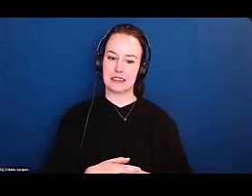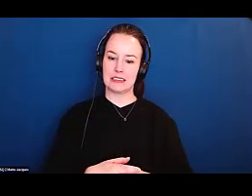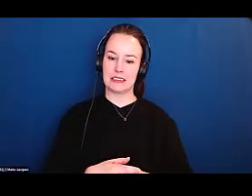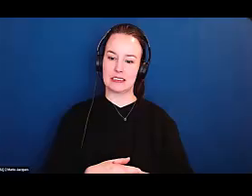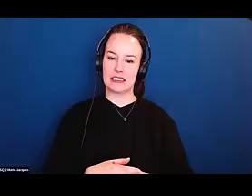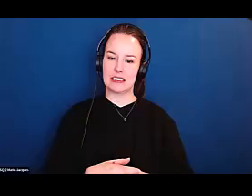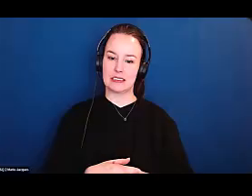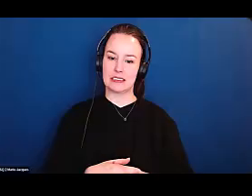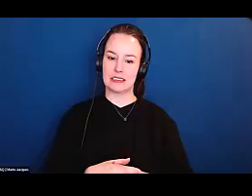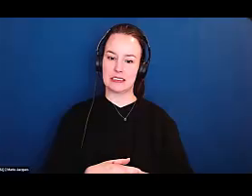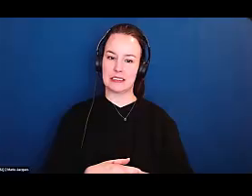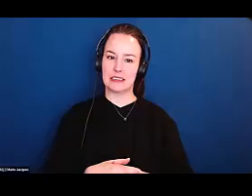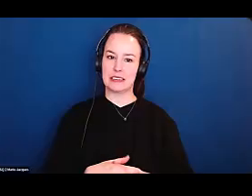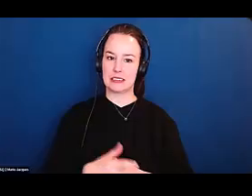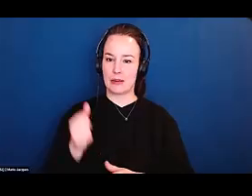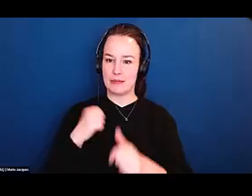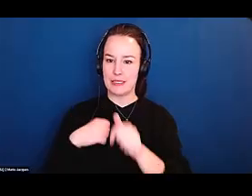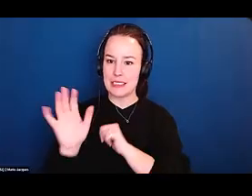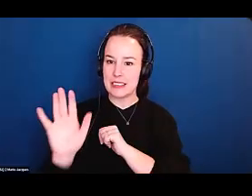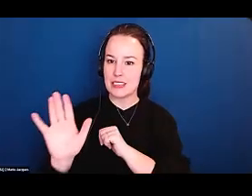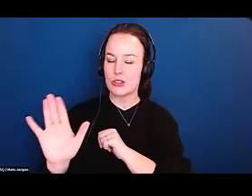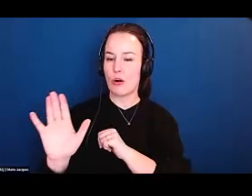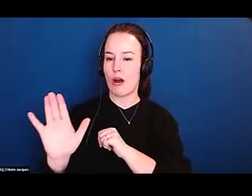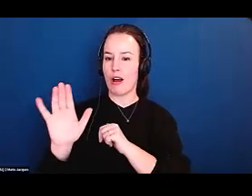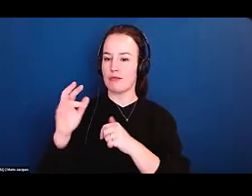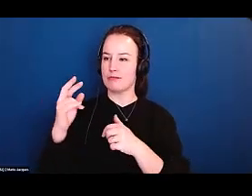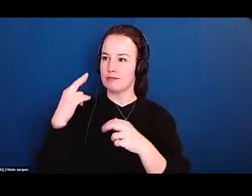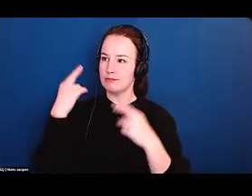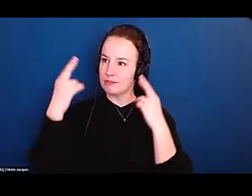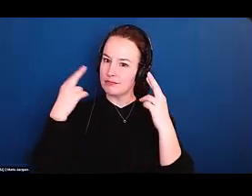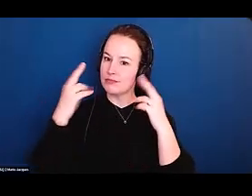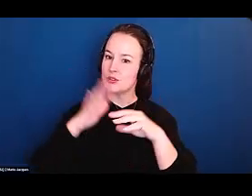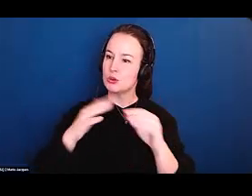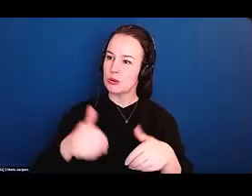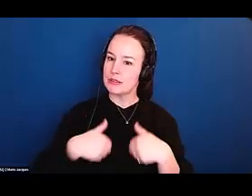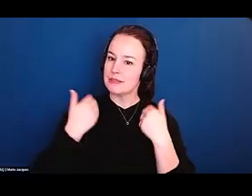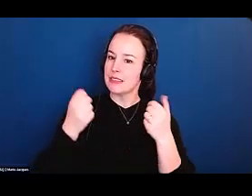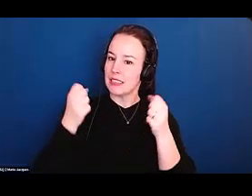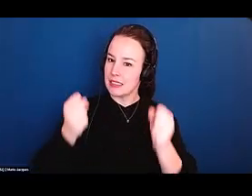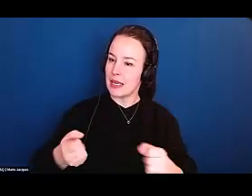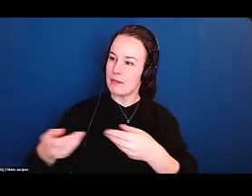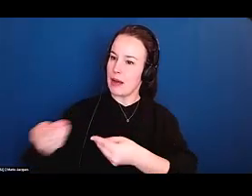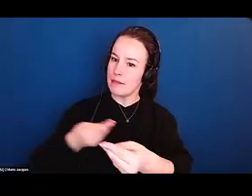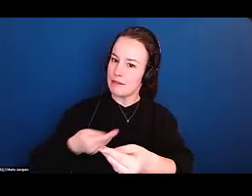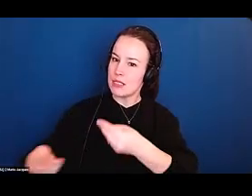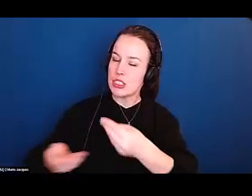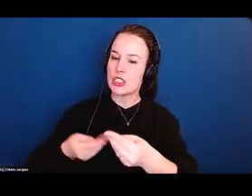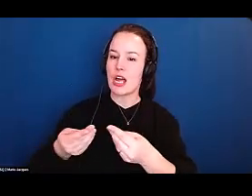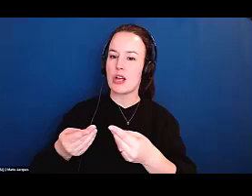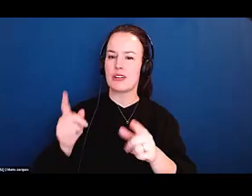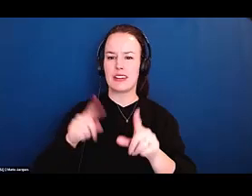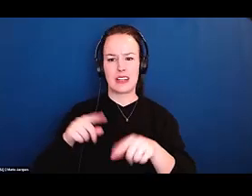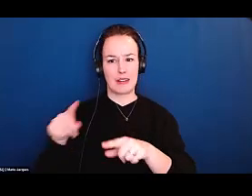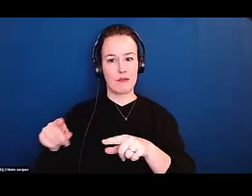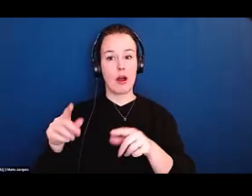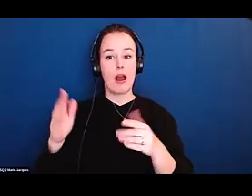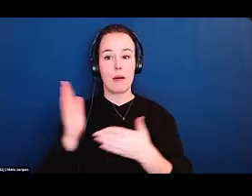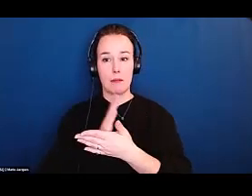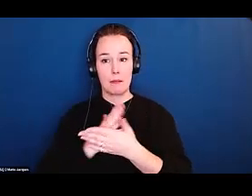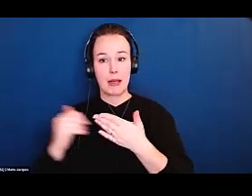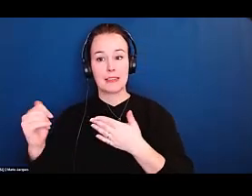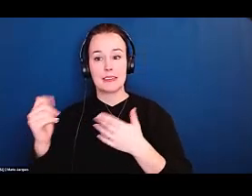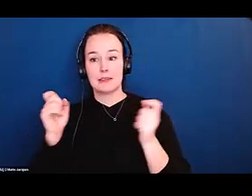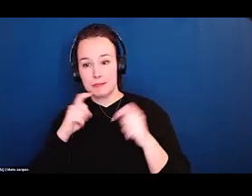Elle a pu partager des histoires, des réflexions sur sa vie, partager des histoires